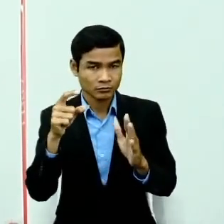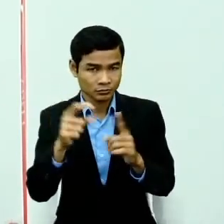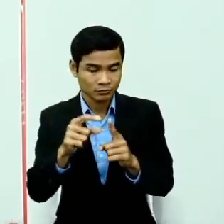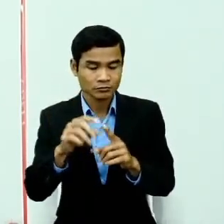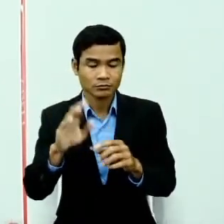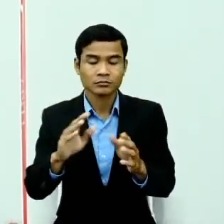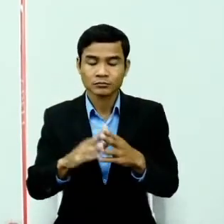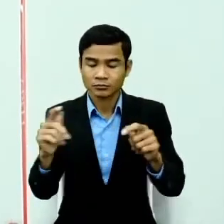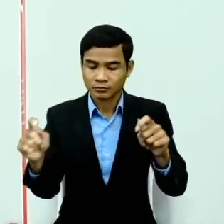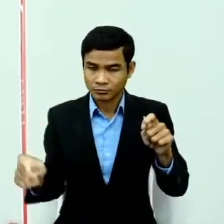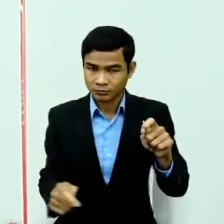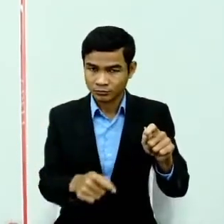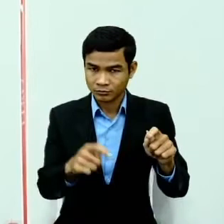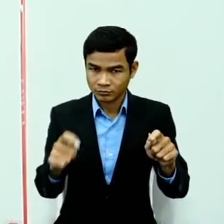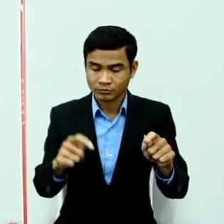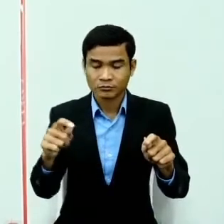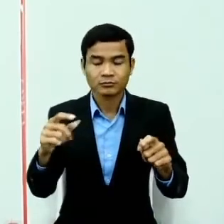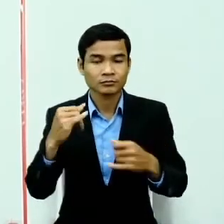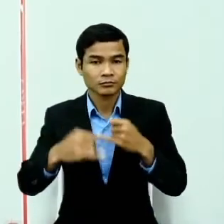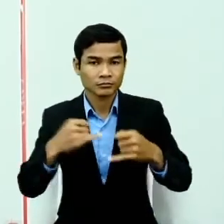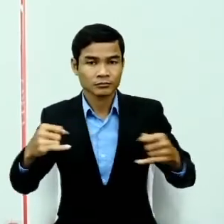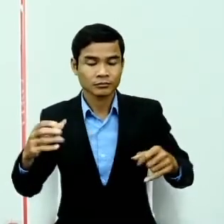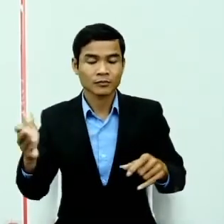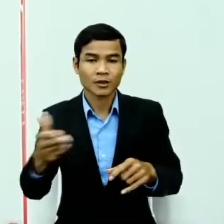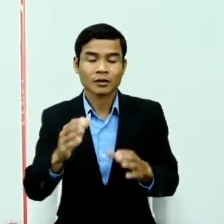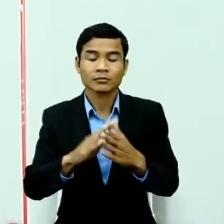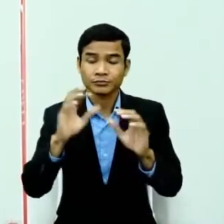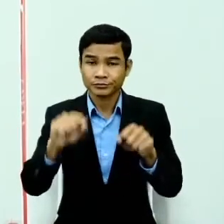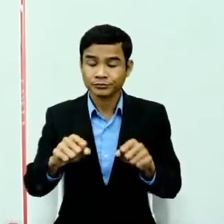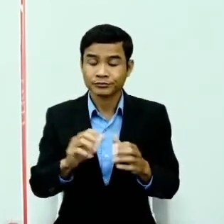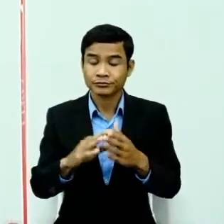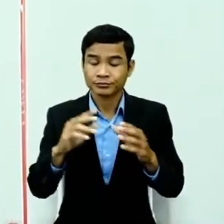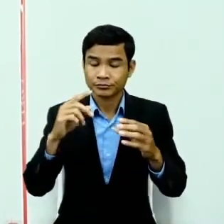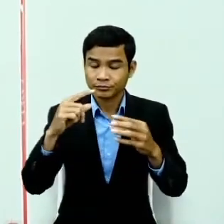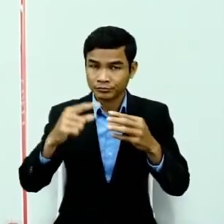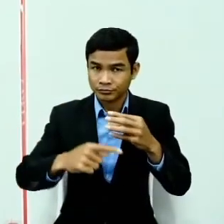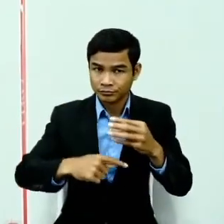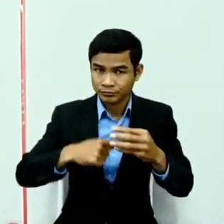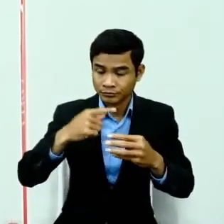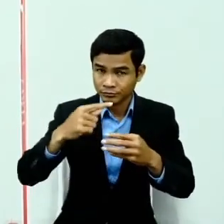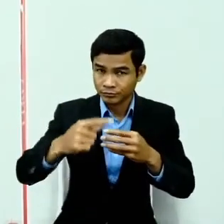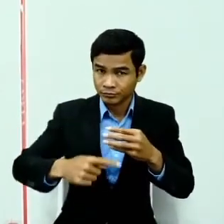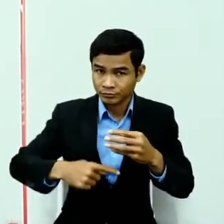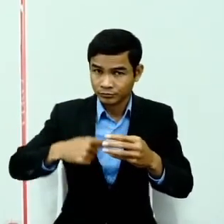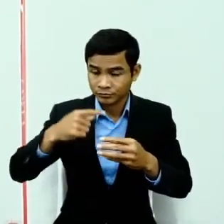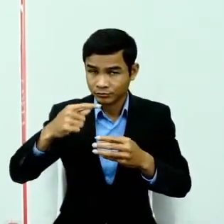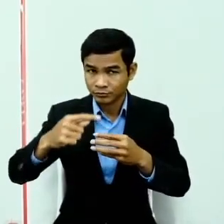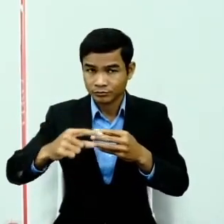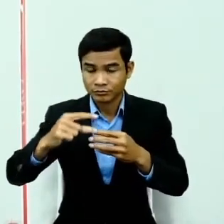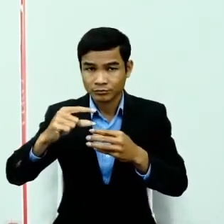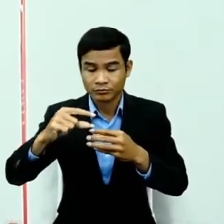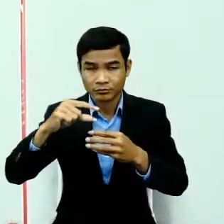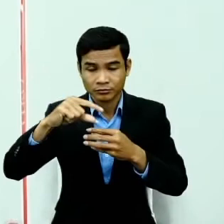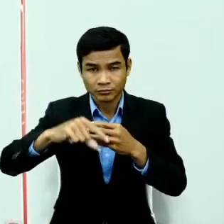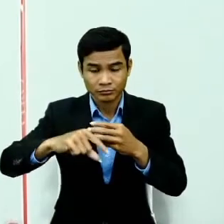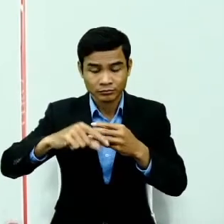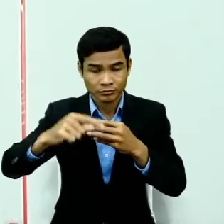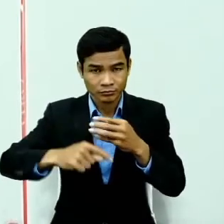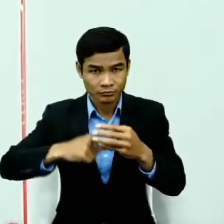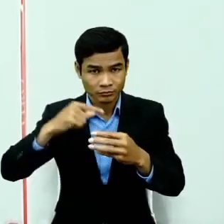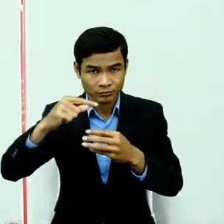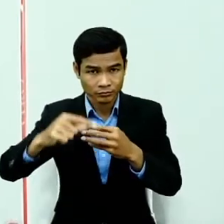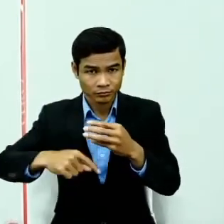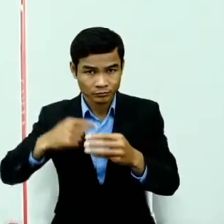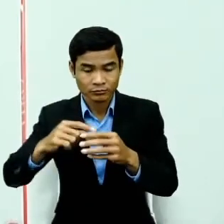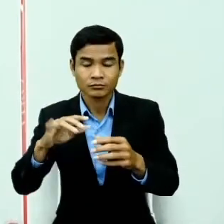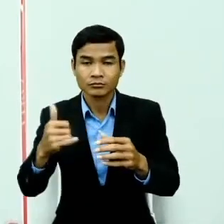toán chà con khla ở toán vô lên nè giăng ca nâng miền này thả mũ so sài sốt rứ ấm bò đói khna